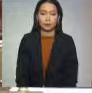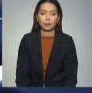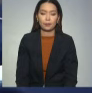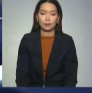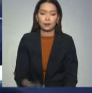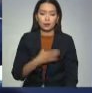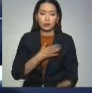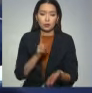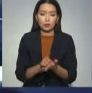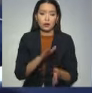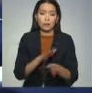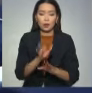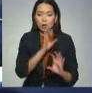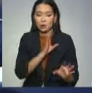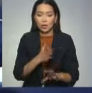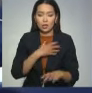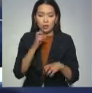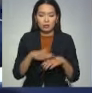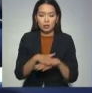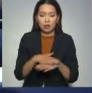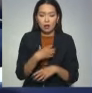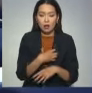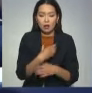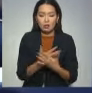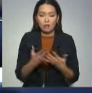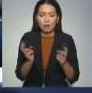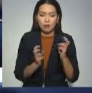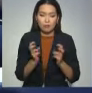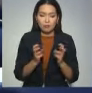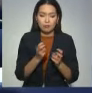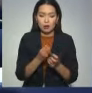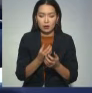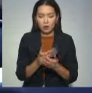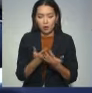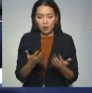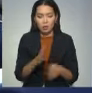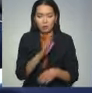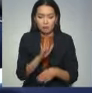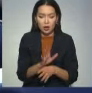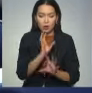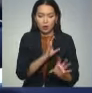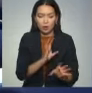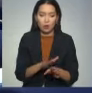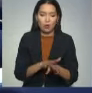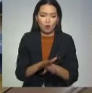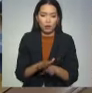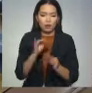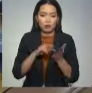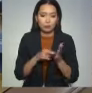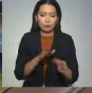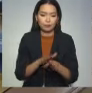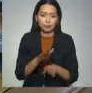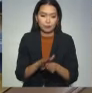Мы должны полностью обеспечить нашу страну основными видами продуктов питания. Поручаю правительству обеспечить полноценную реализацию